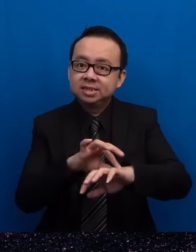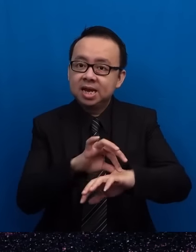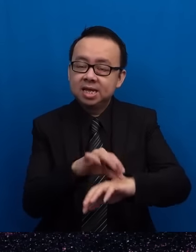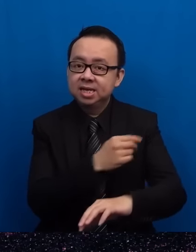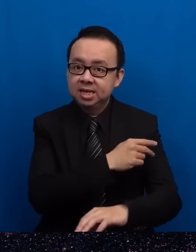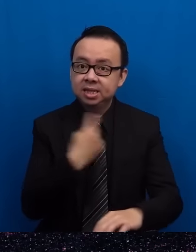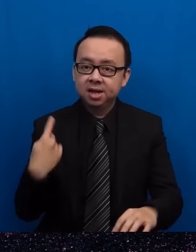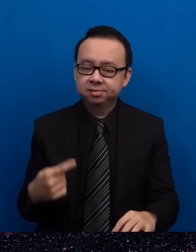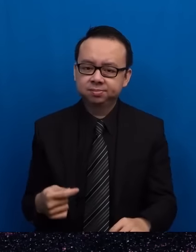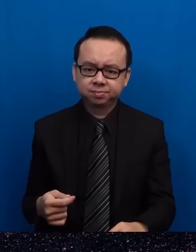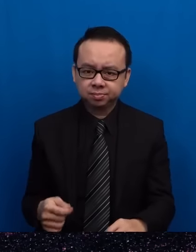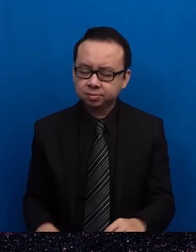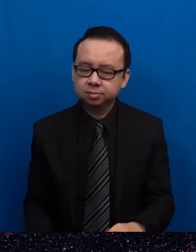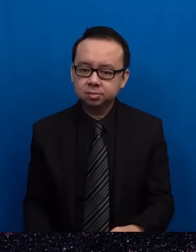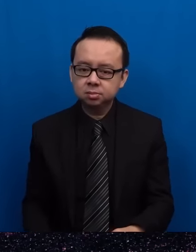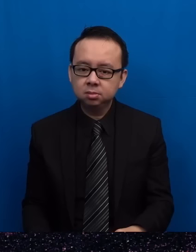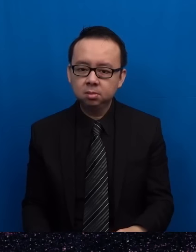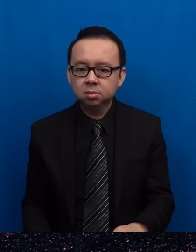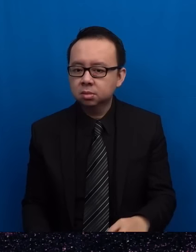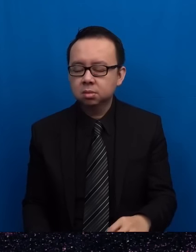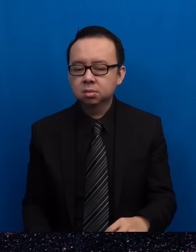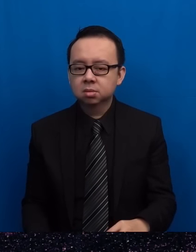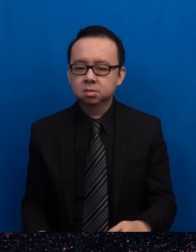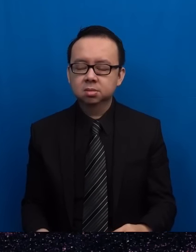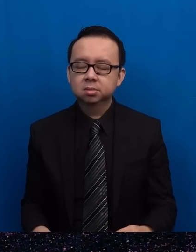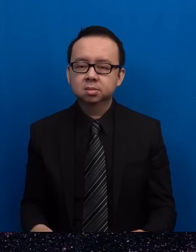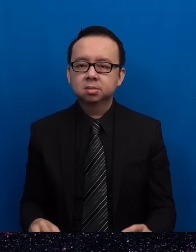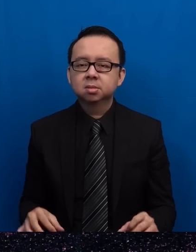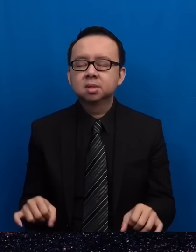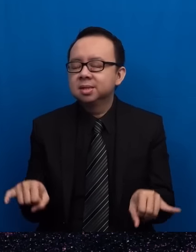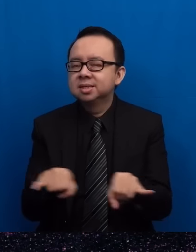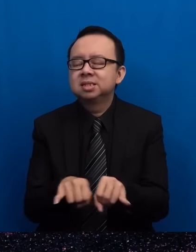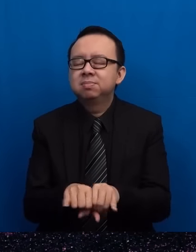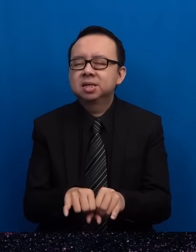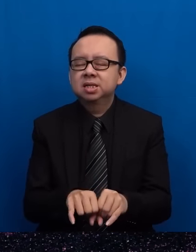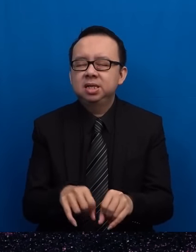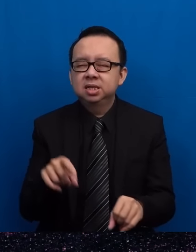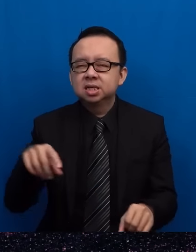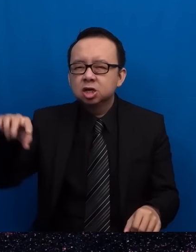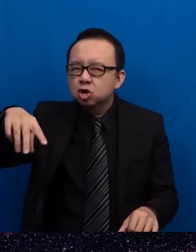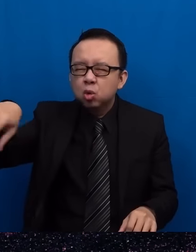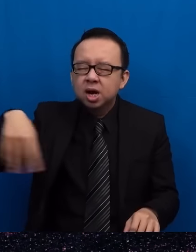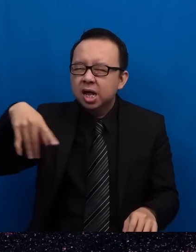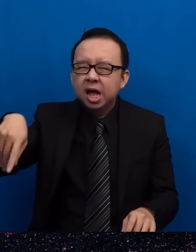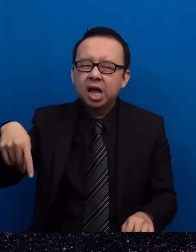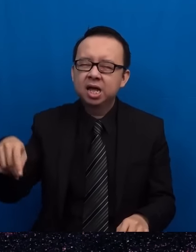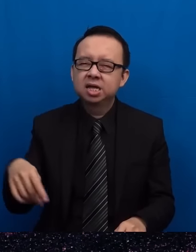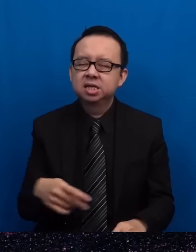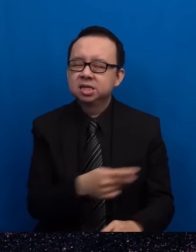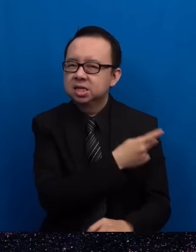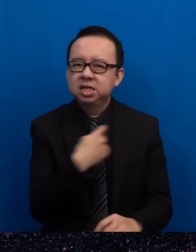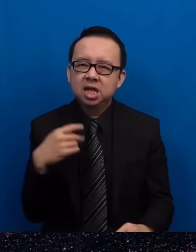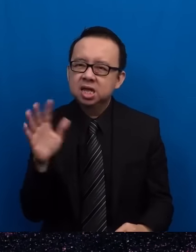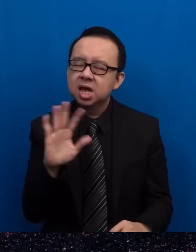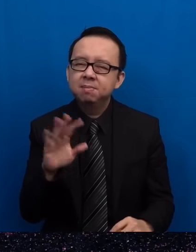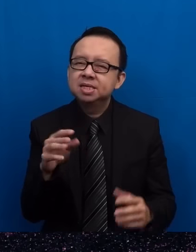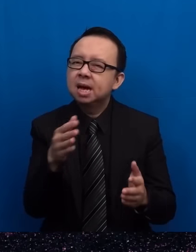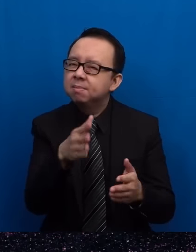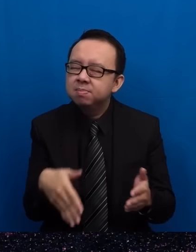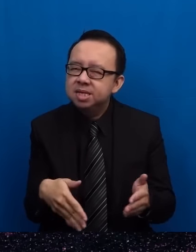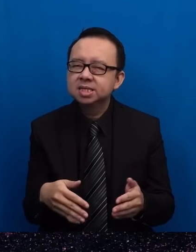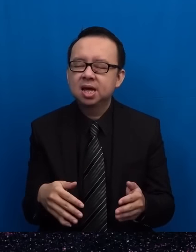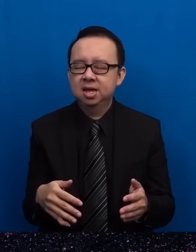keluarga, flesh and blood, tidak mungkin bisa berpisah. Tuhan tidak bisa berpisah dengan Anda. Karena Anda adalah darah dan dagingnya, hari ini